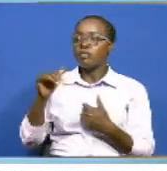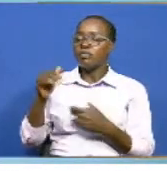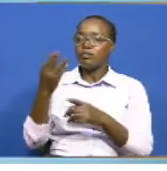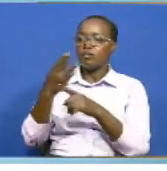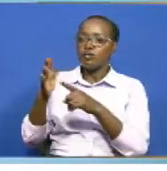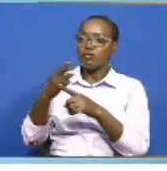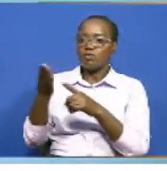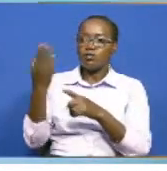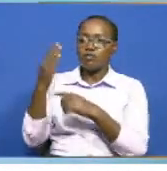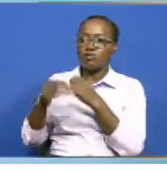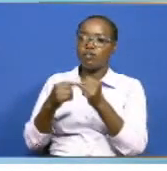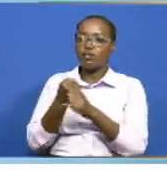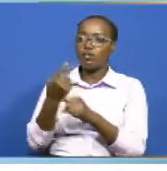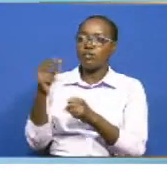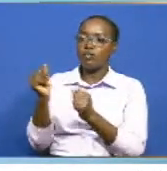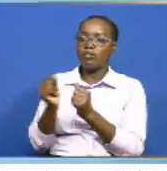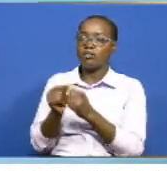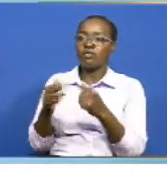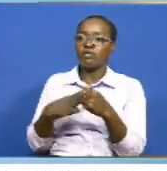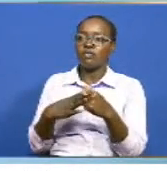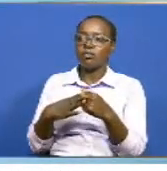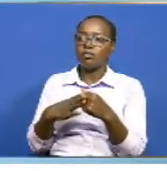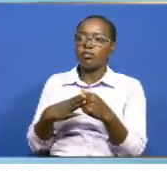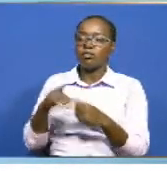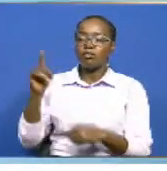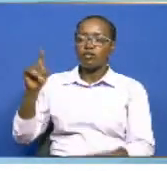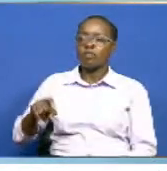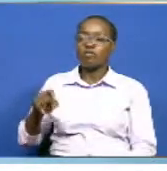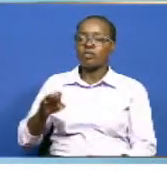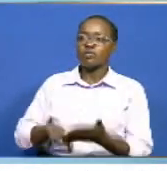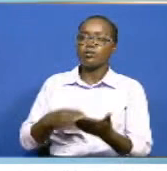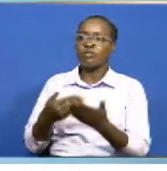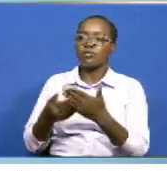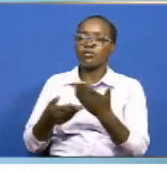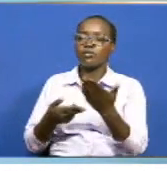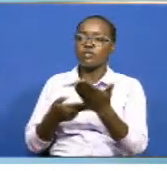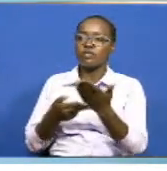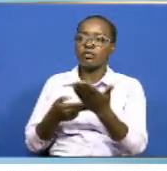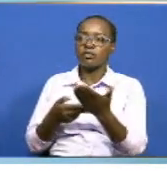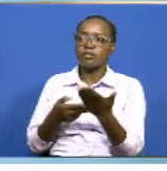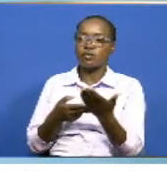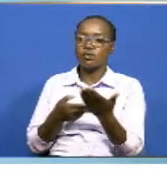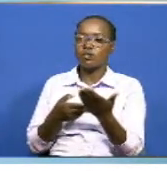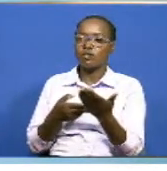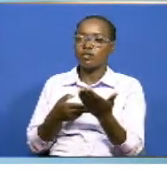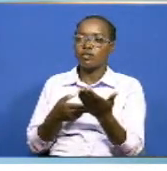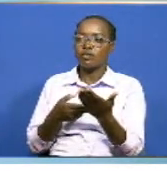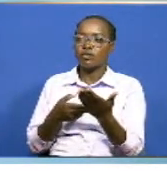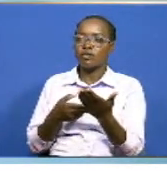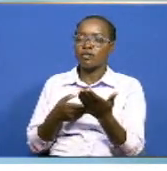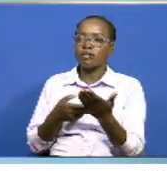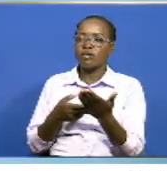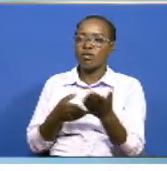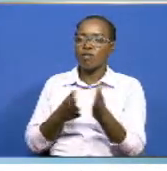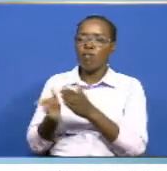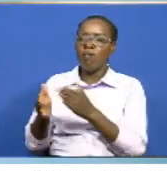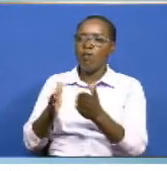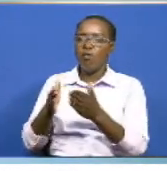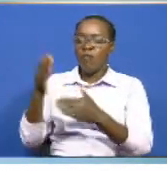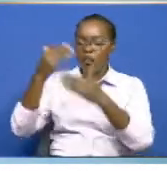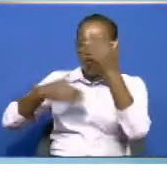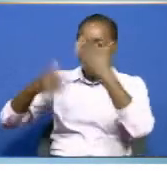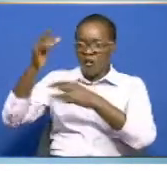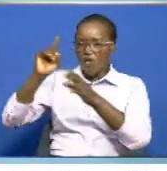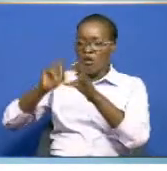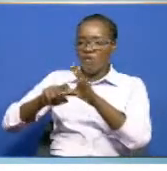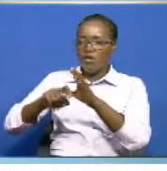mwaka uliopita wa 2019 waliambiwa lazima watumie teknolojia kupata nafasi za shule za higher